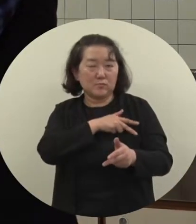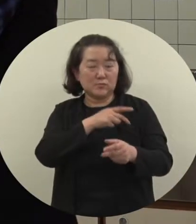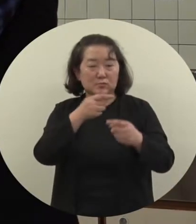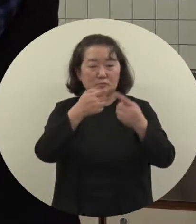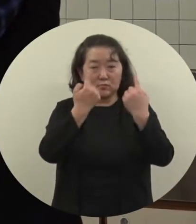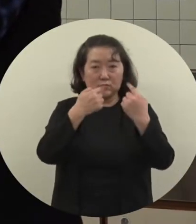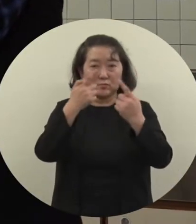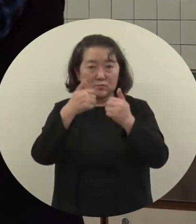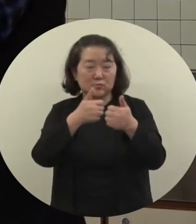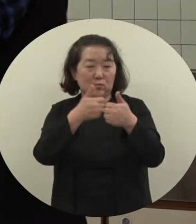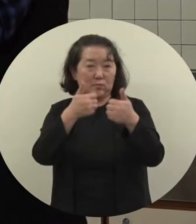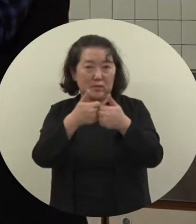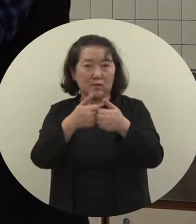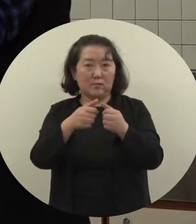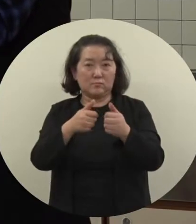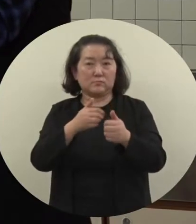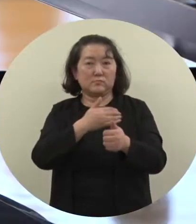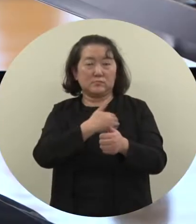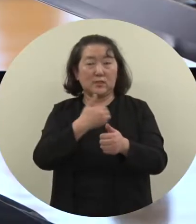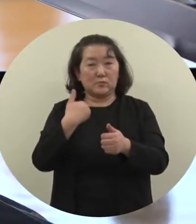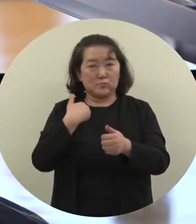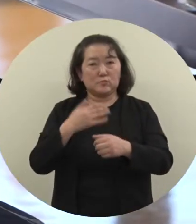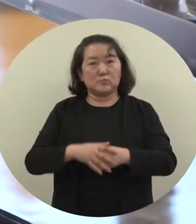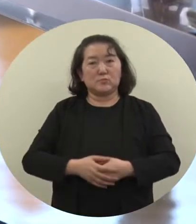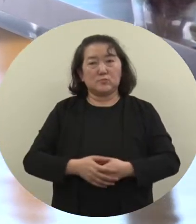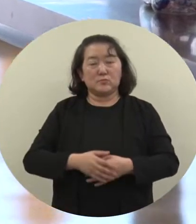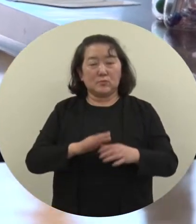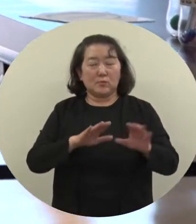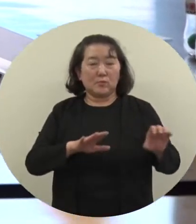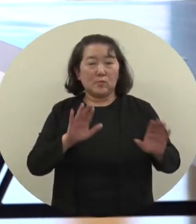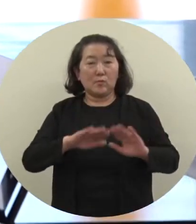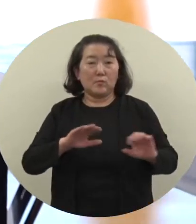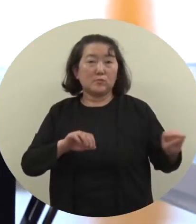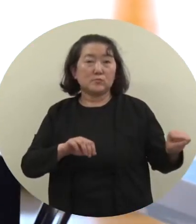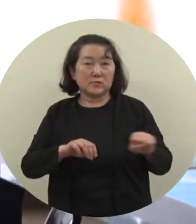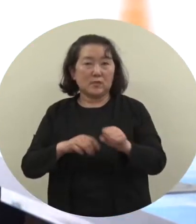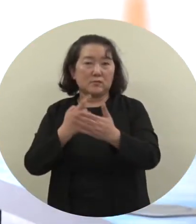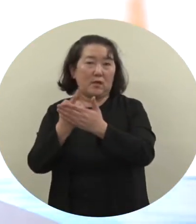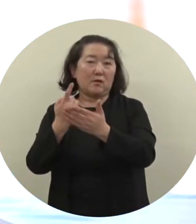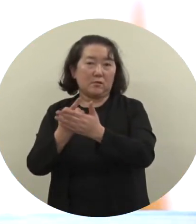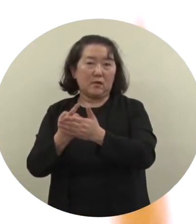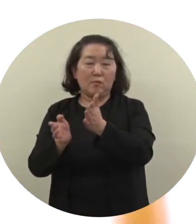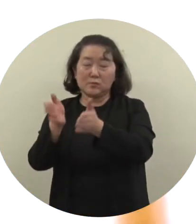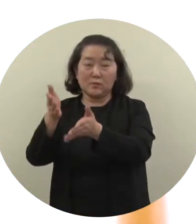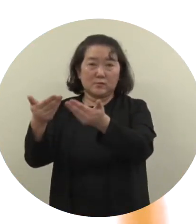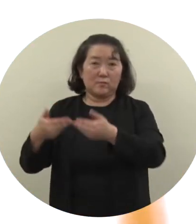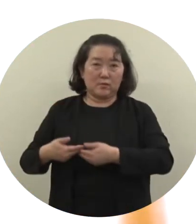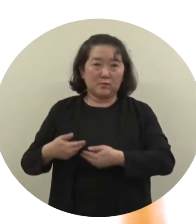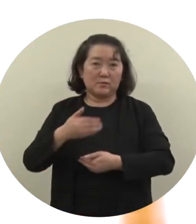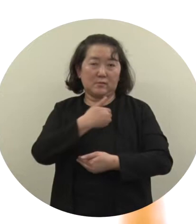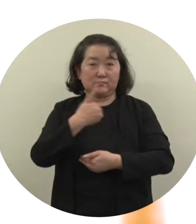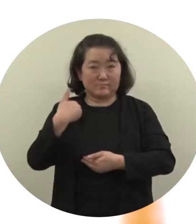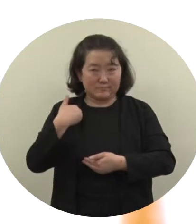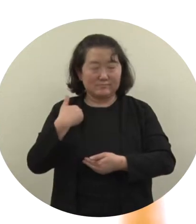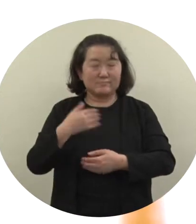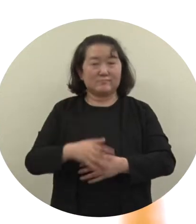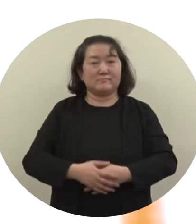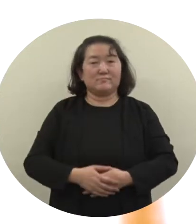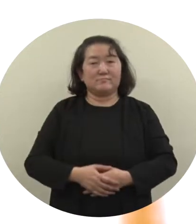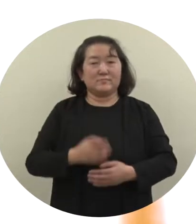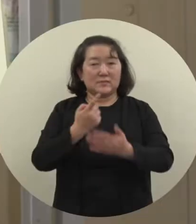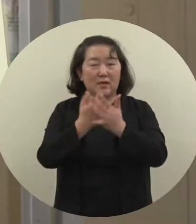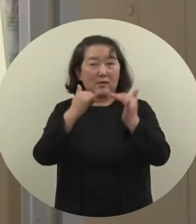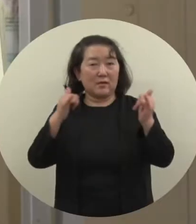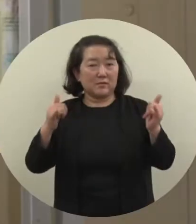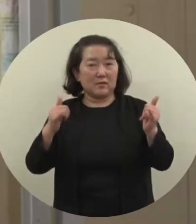タッフが個別に相談にも乗っています。託児もありますので上のお子さんと一緒に参加も大歓迎